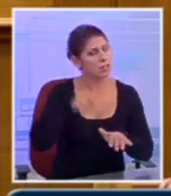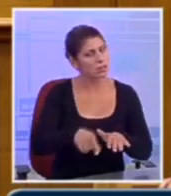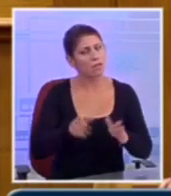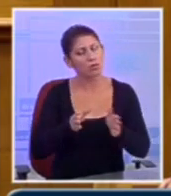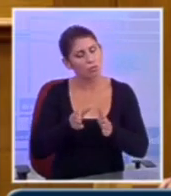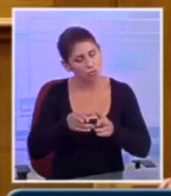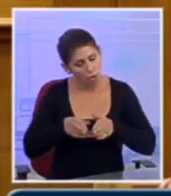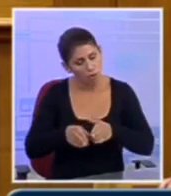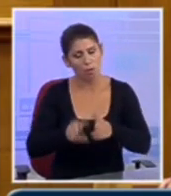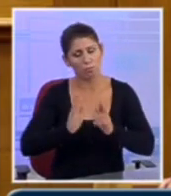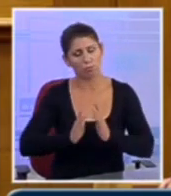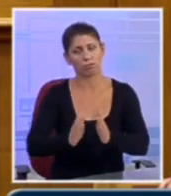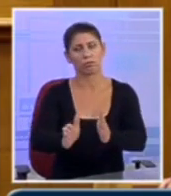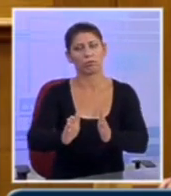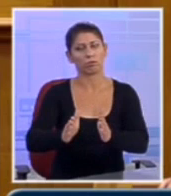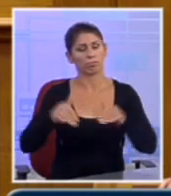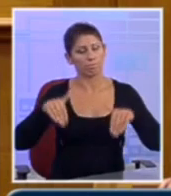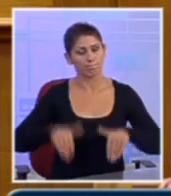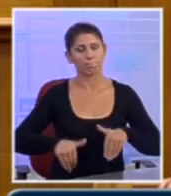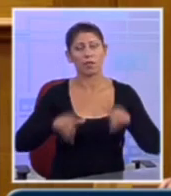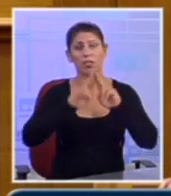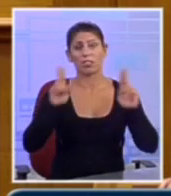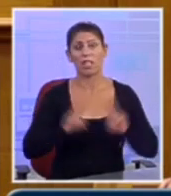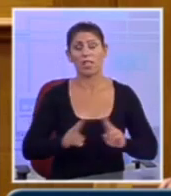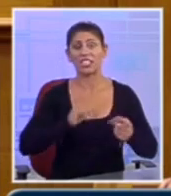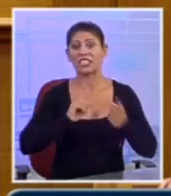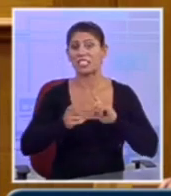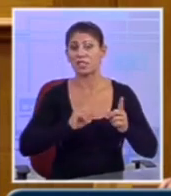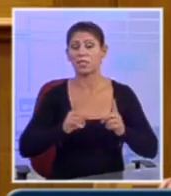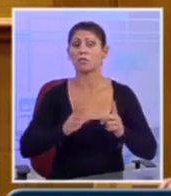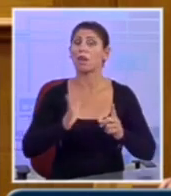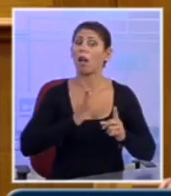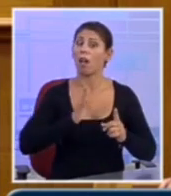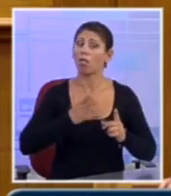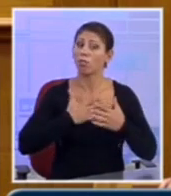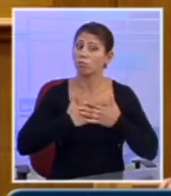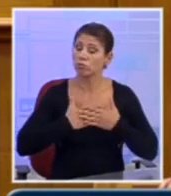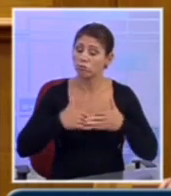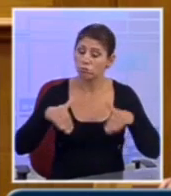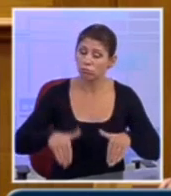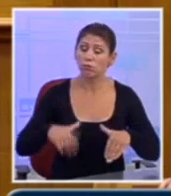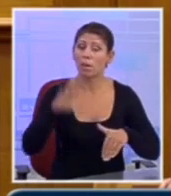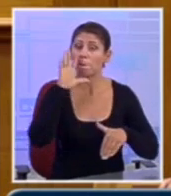συνεχίσουμε τηρώντας τις διεθνείς συμβάσεις, τις διεθνείς συνθήκες με ανθρωπισμό αλλά και